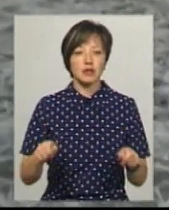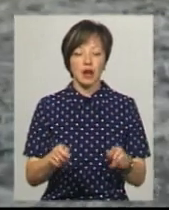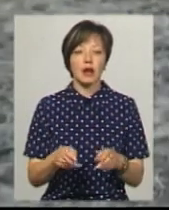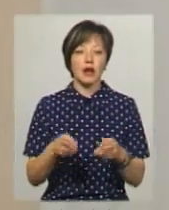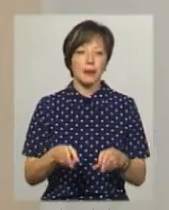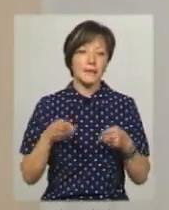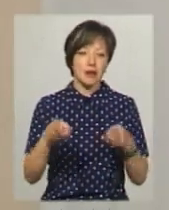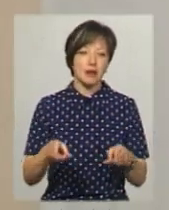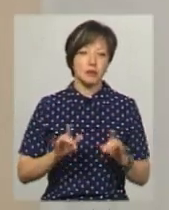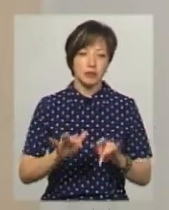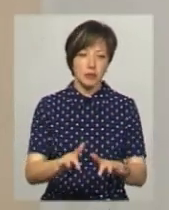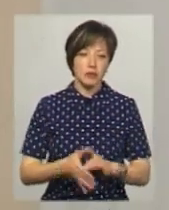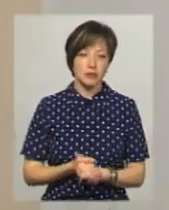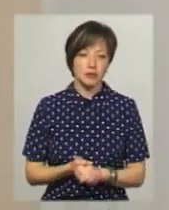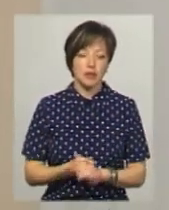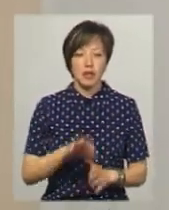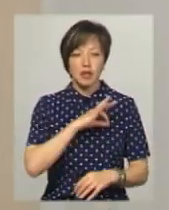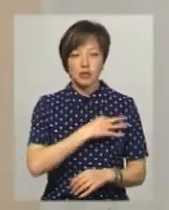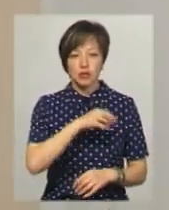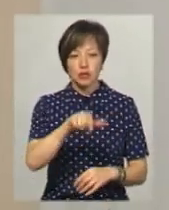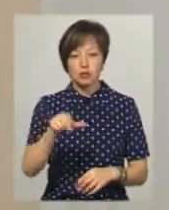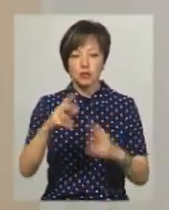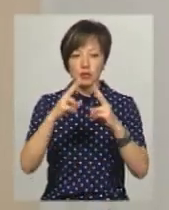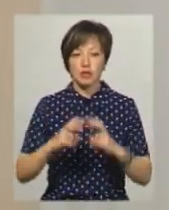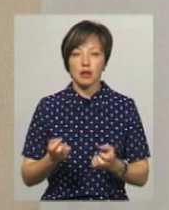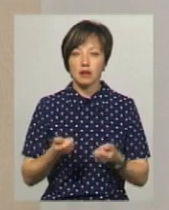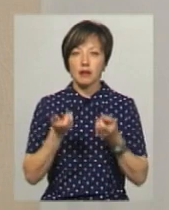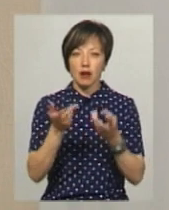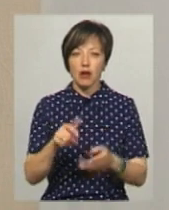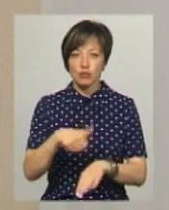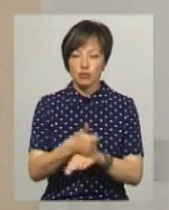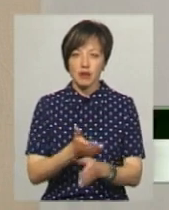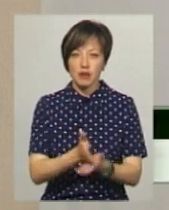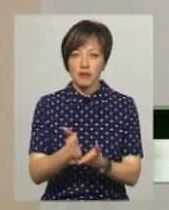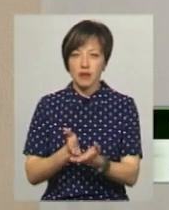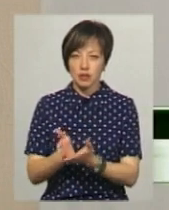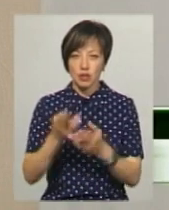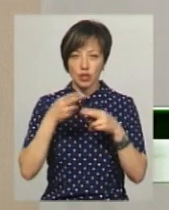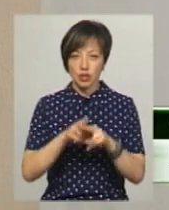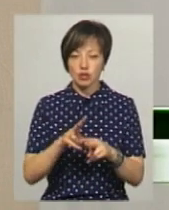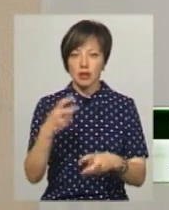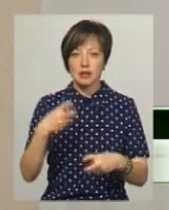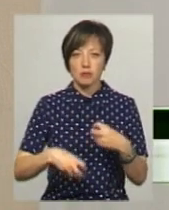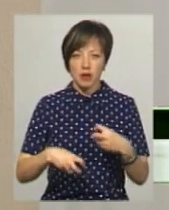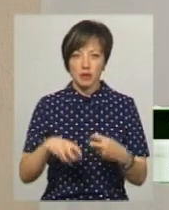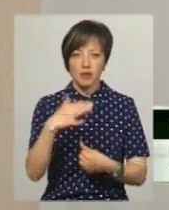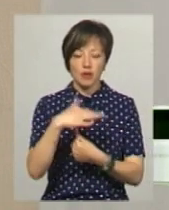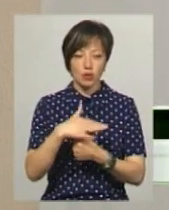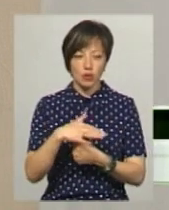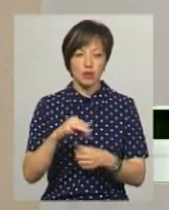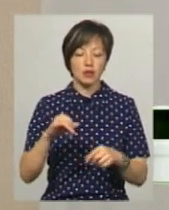провадження. Слідчим розглядається декілька основних версій. Серед них і технічна несправність